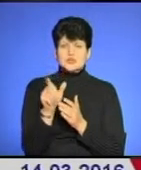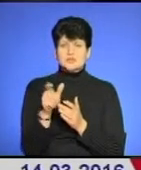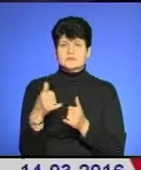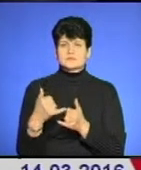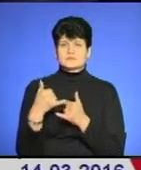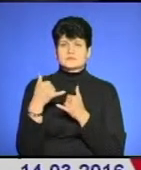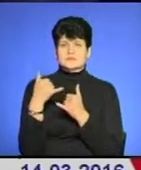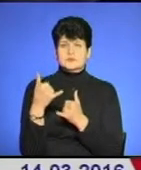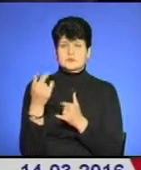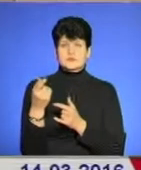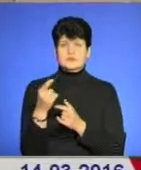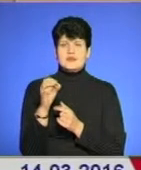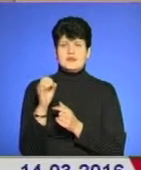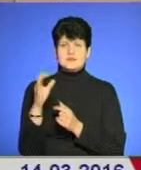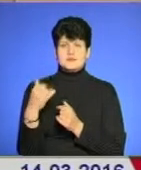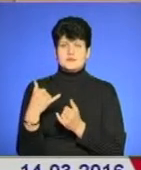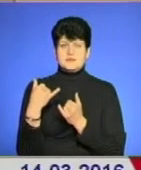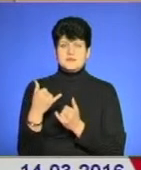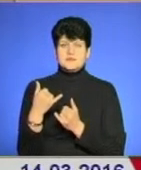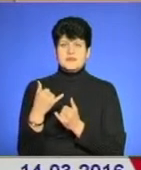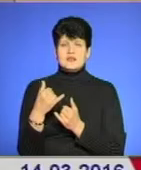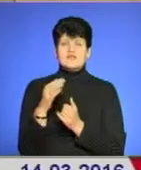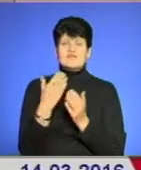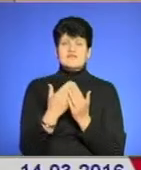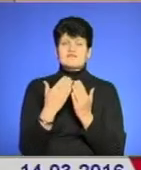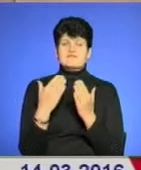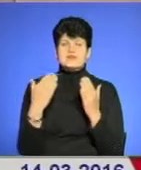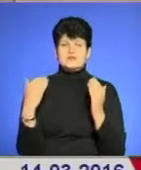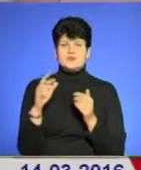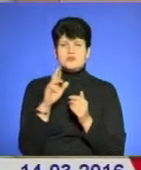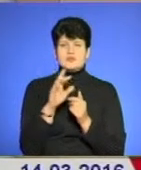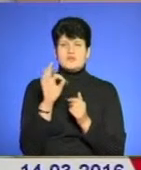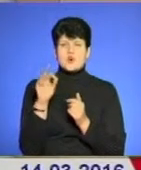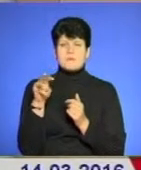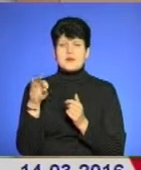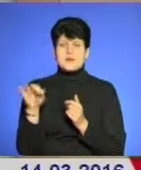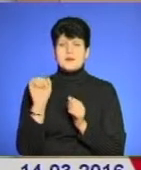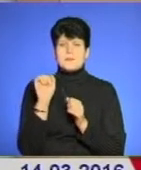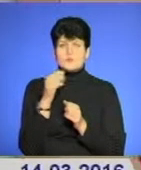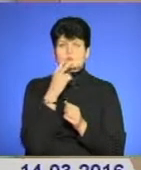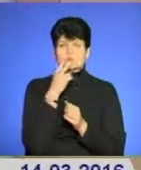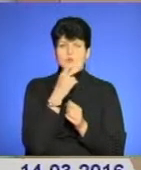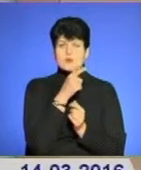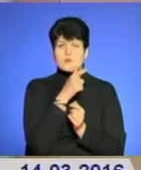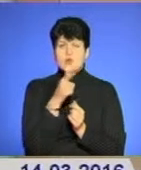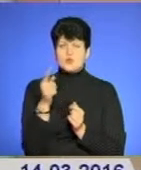пану Омелян екслібрис. Виставку екслібрисів Ярослава Омеляна можна переглянути протягом місяця.